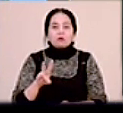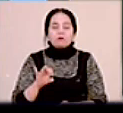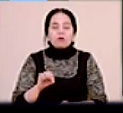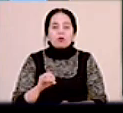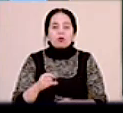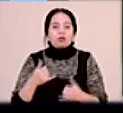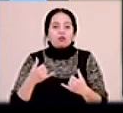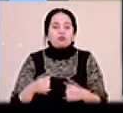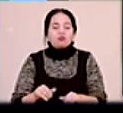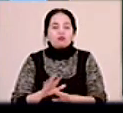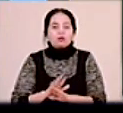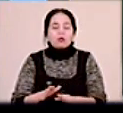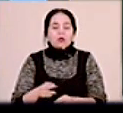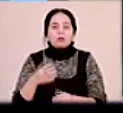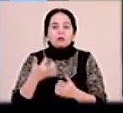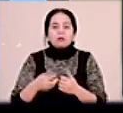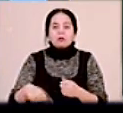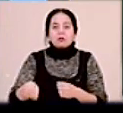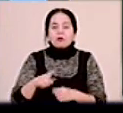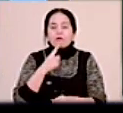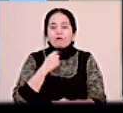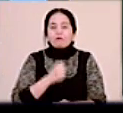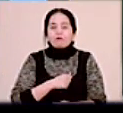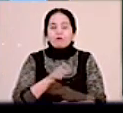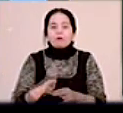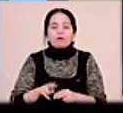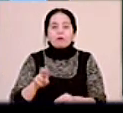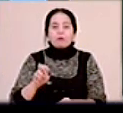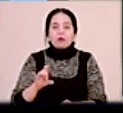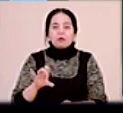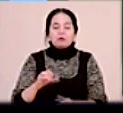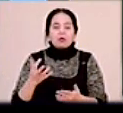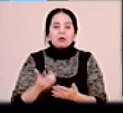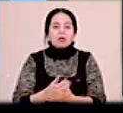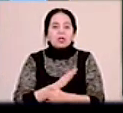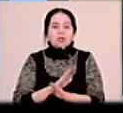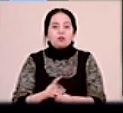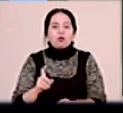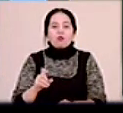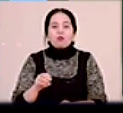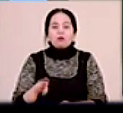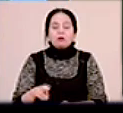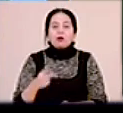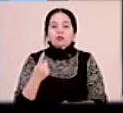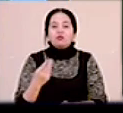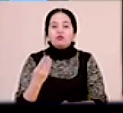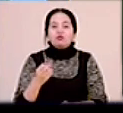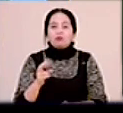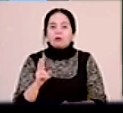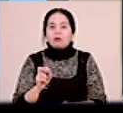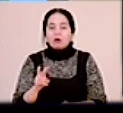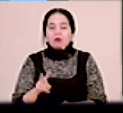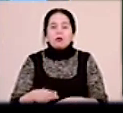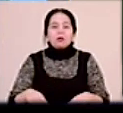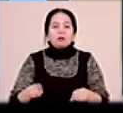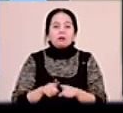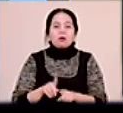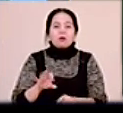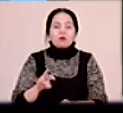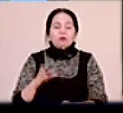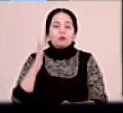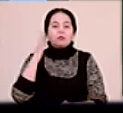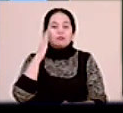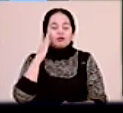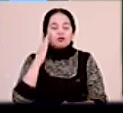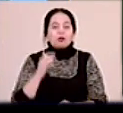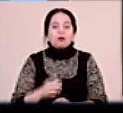среди воинов бешеного барства не найдется хоть один шакал? Так размышлял